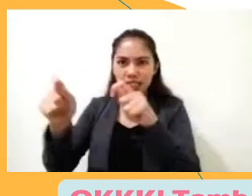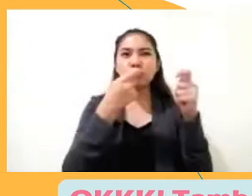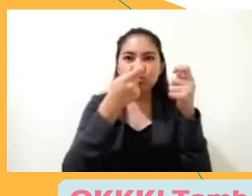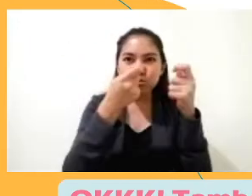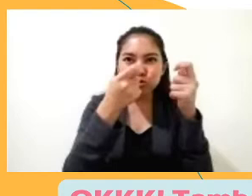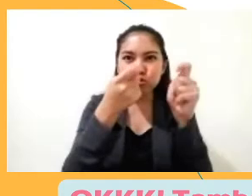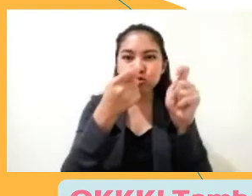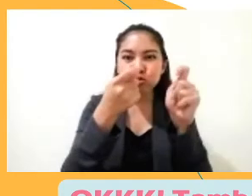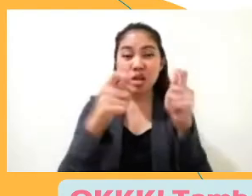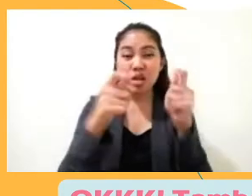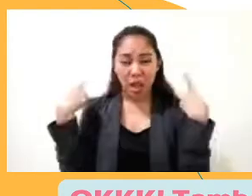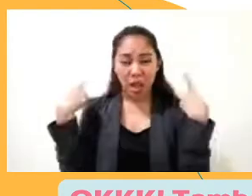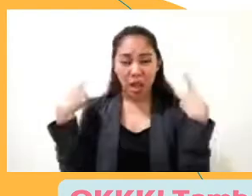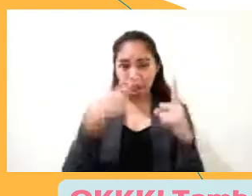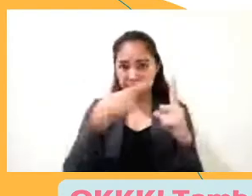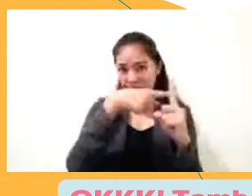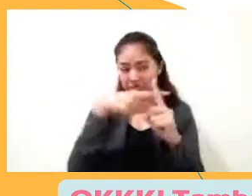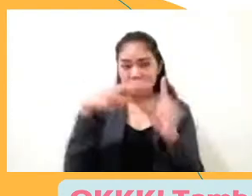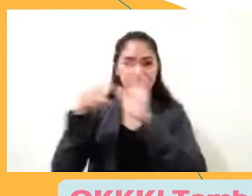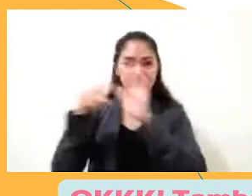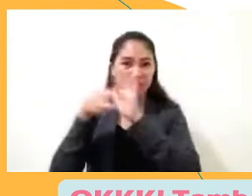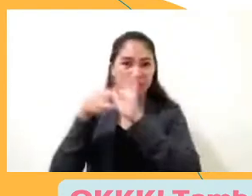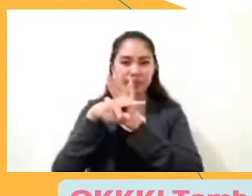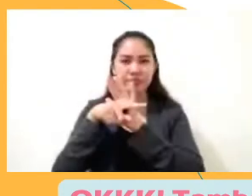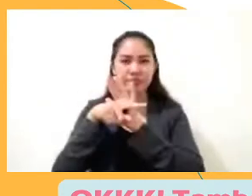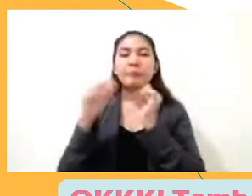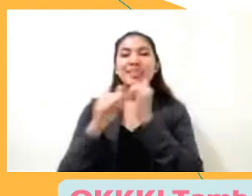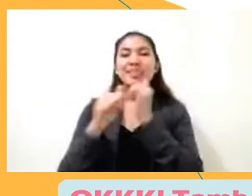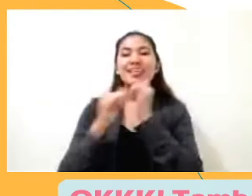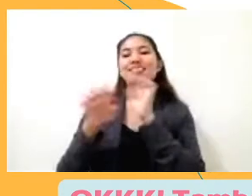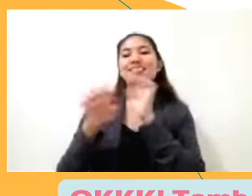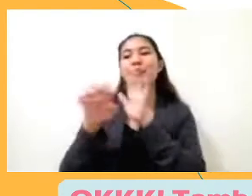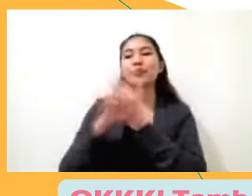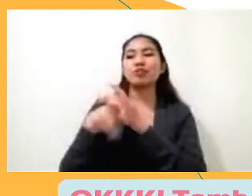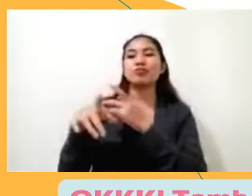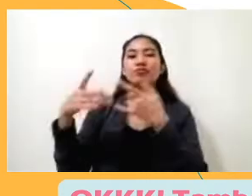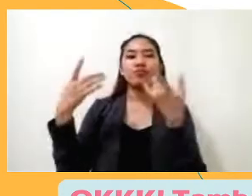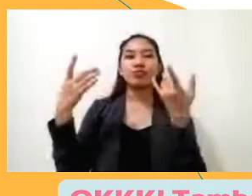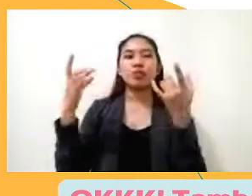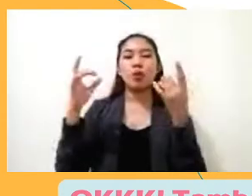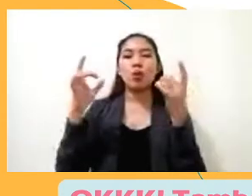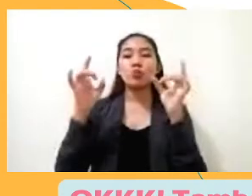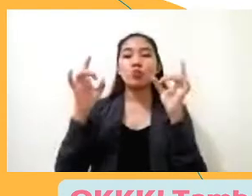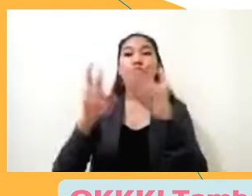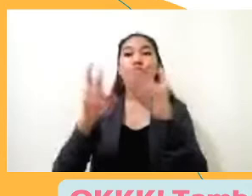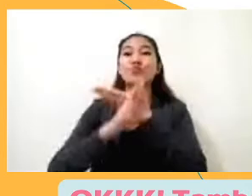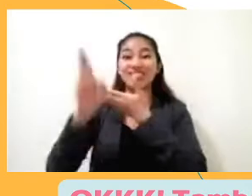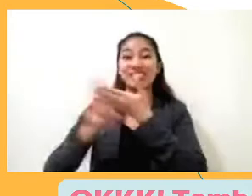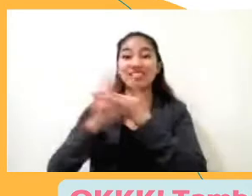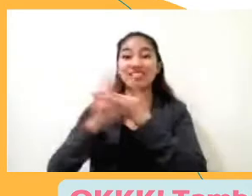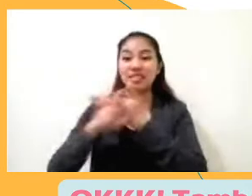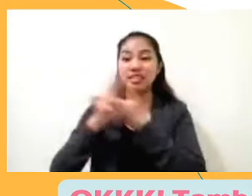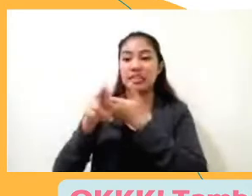niya, tinanong na niya ngayon yung pag-take ng mga risks, no?